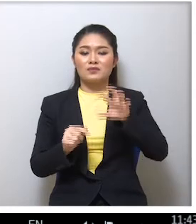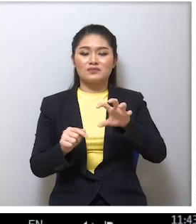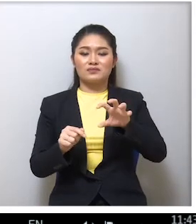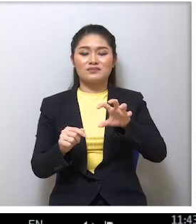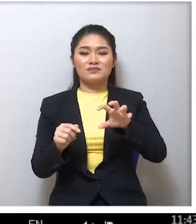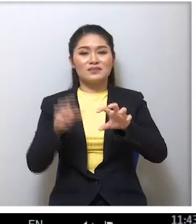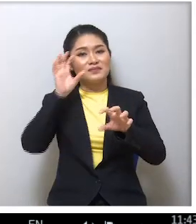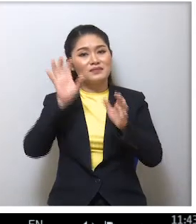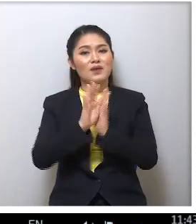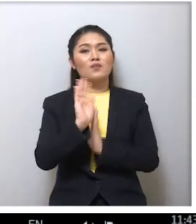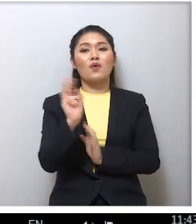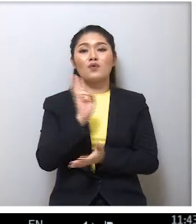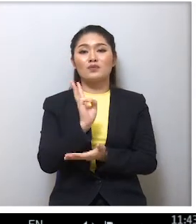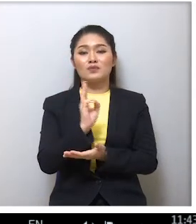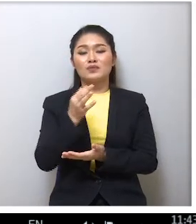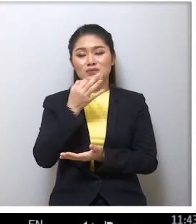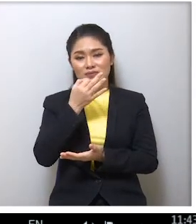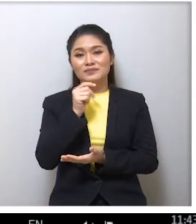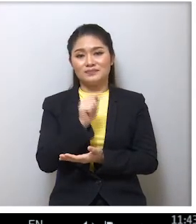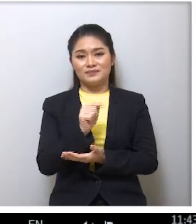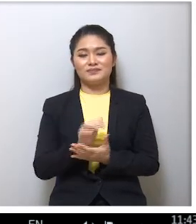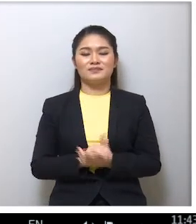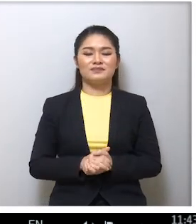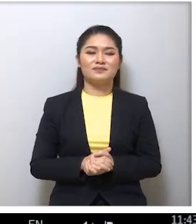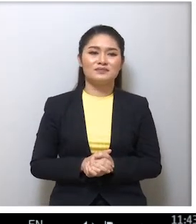ของเรานะฮะเพราะฉะนั้น